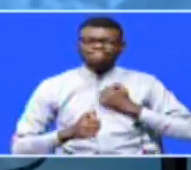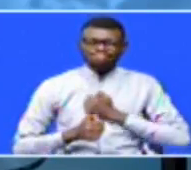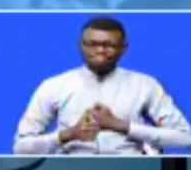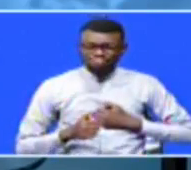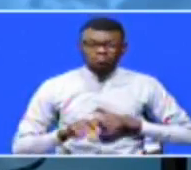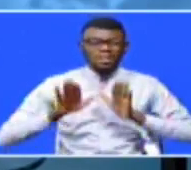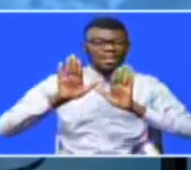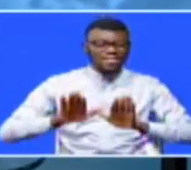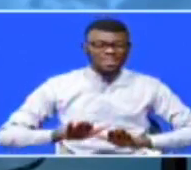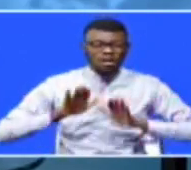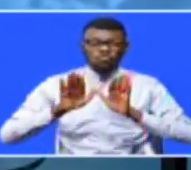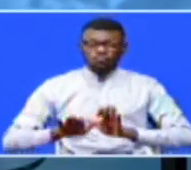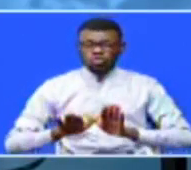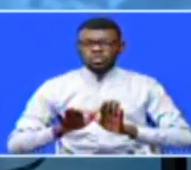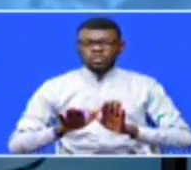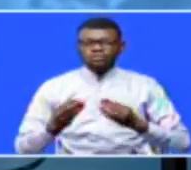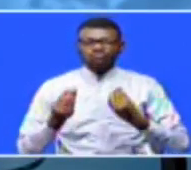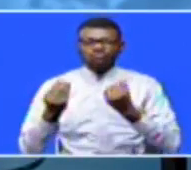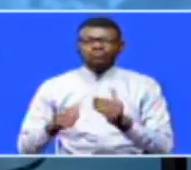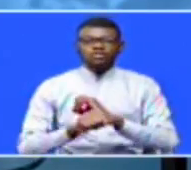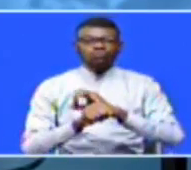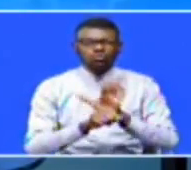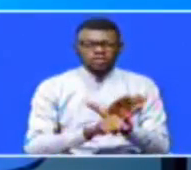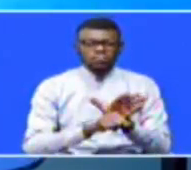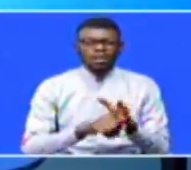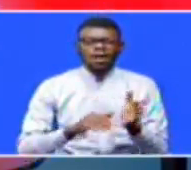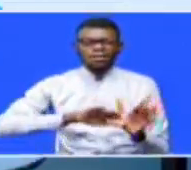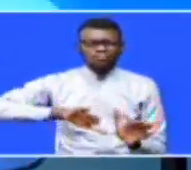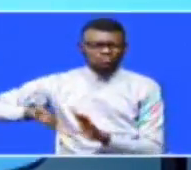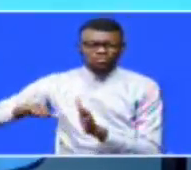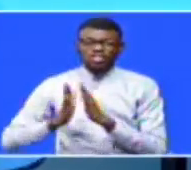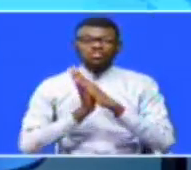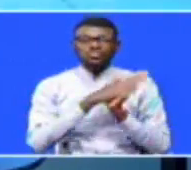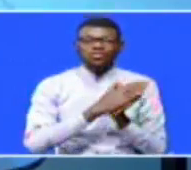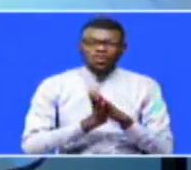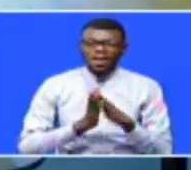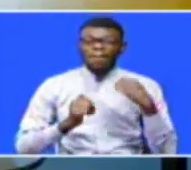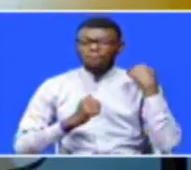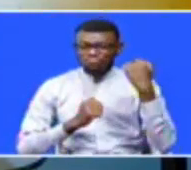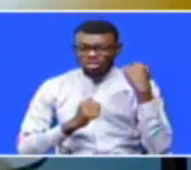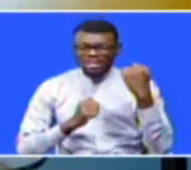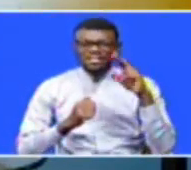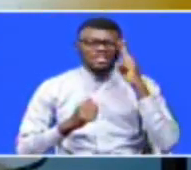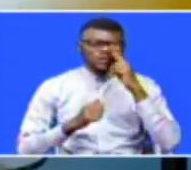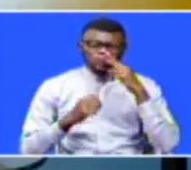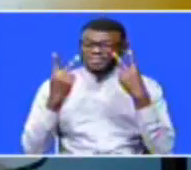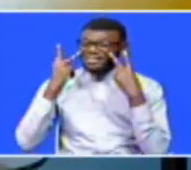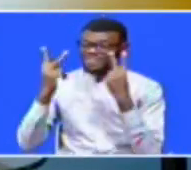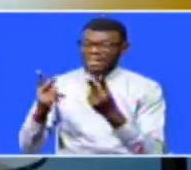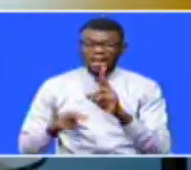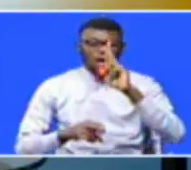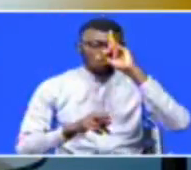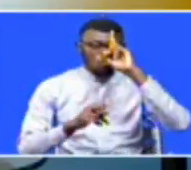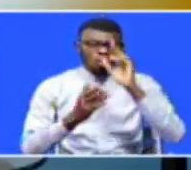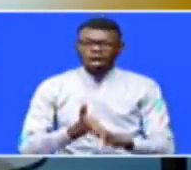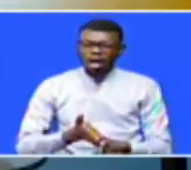tahadhari ili tuweze kukabiliana na janga hili. Katika makala ya Mirindimo leo, tunaangazia namna polisi walivyo utibua mkutano